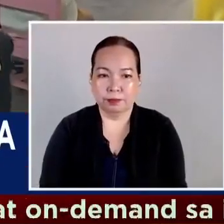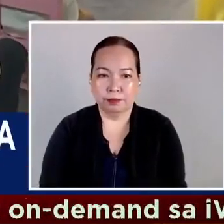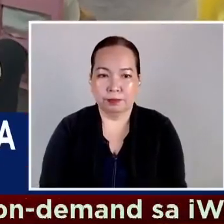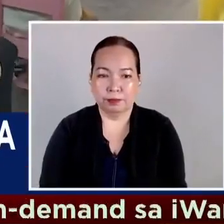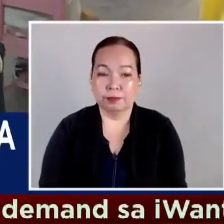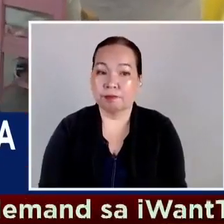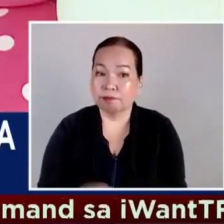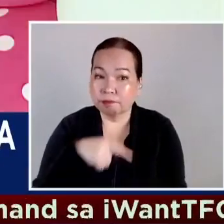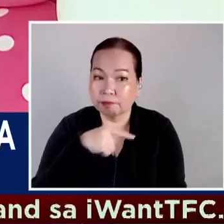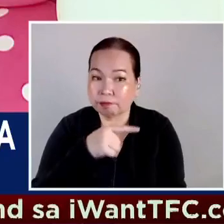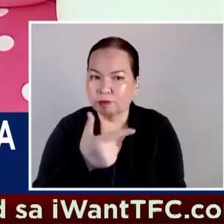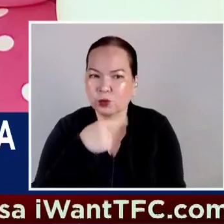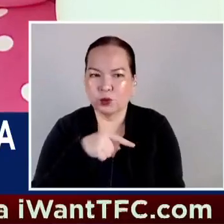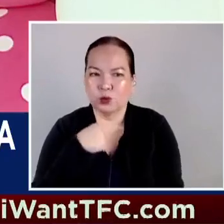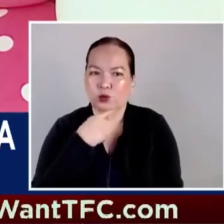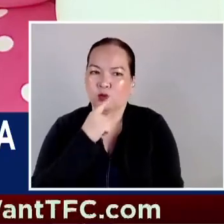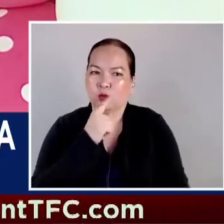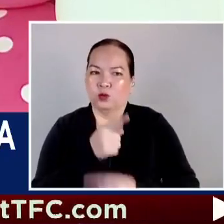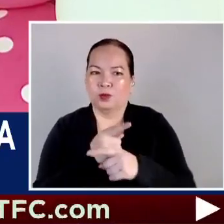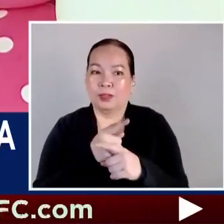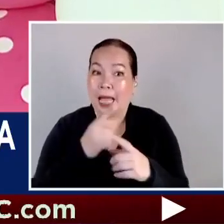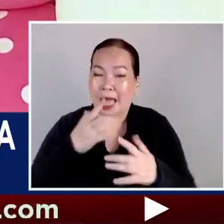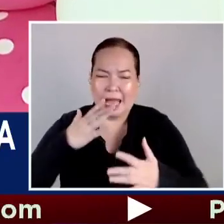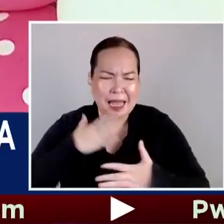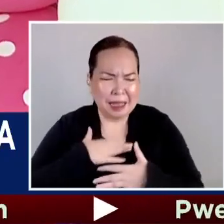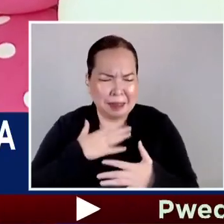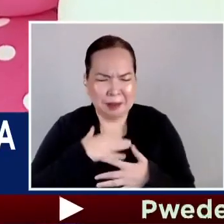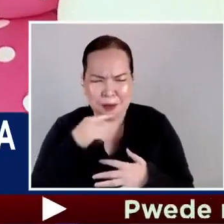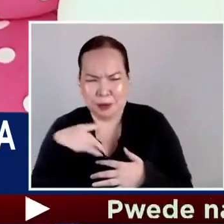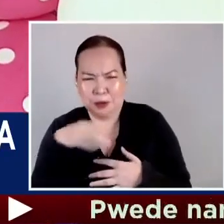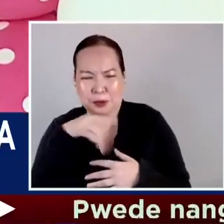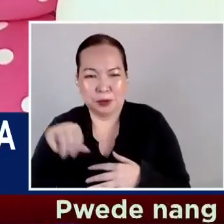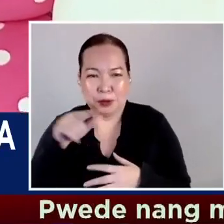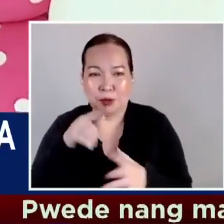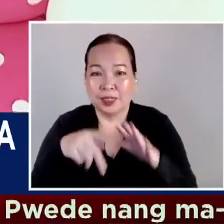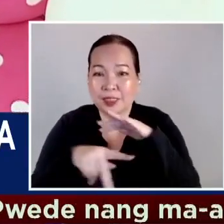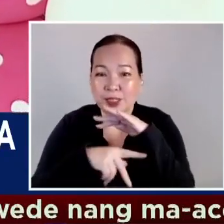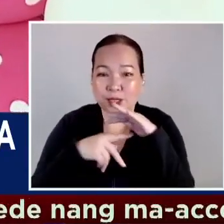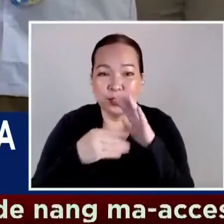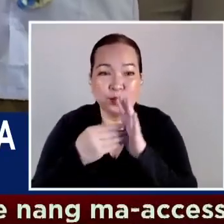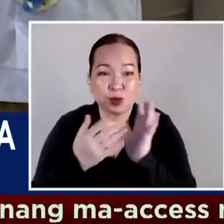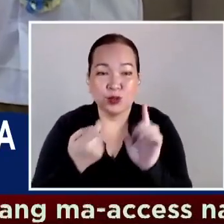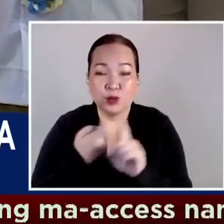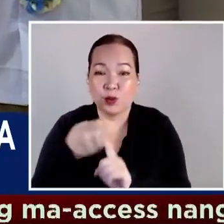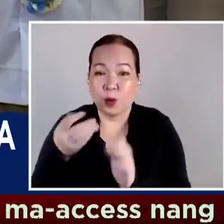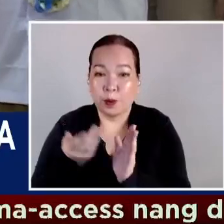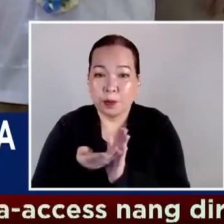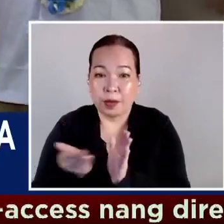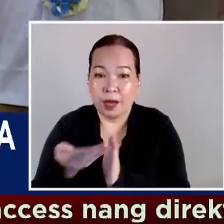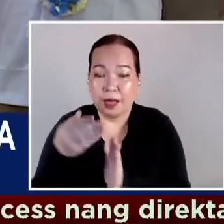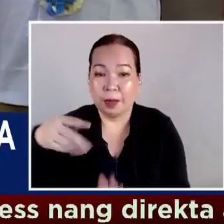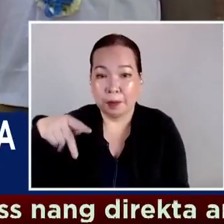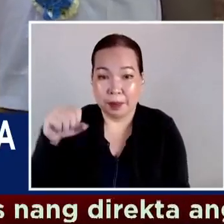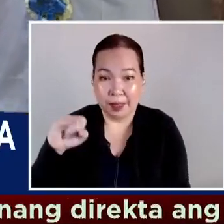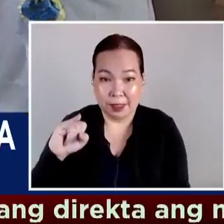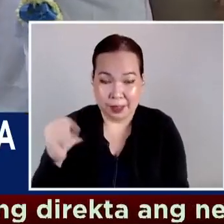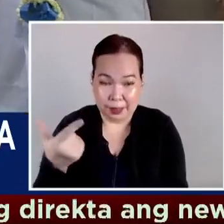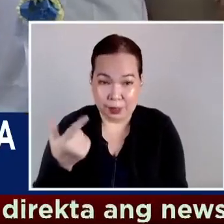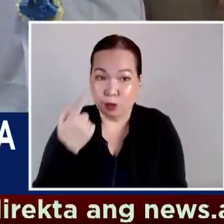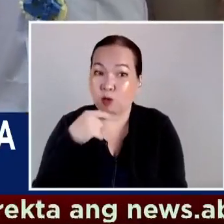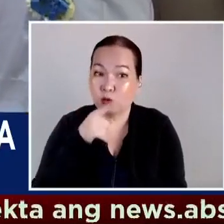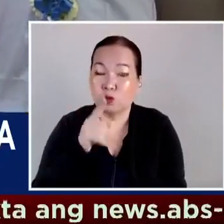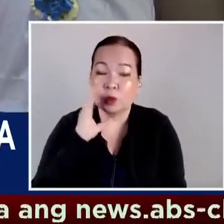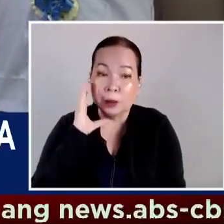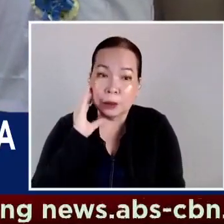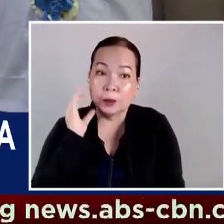Hindi matatawaran ang kaligayahan ng kinder students ng Pasig Elementary School. Bukod kasi sa naranasan nilang